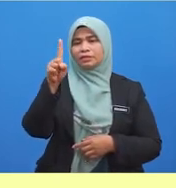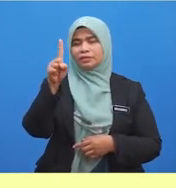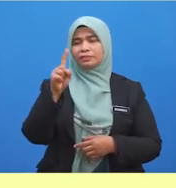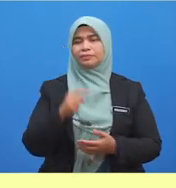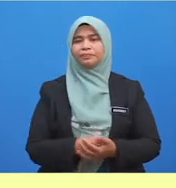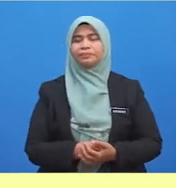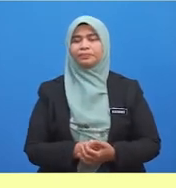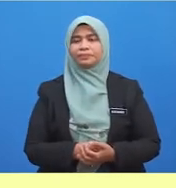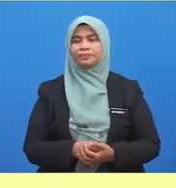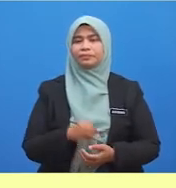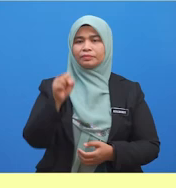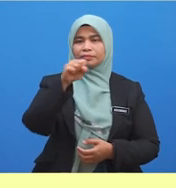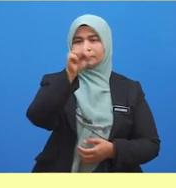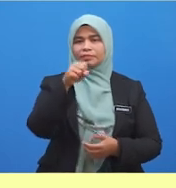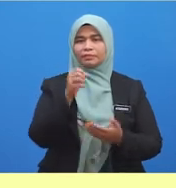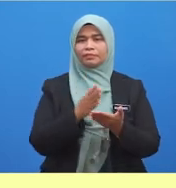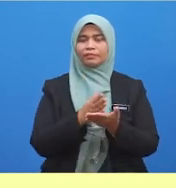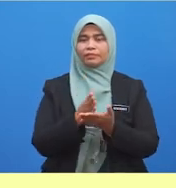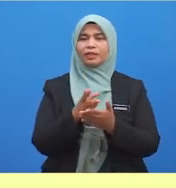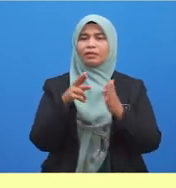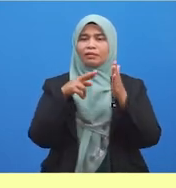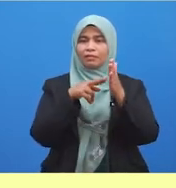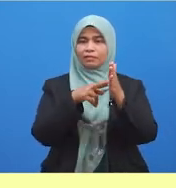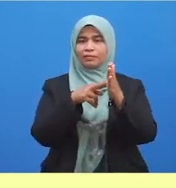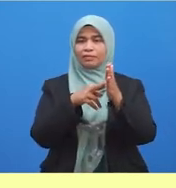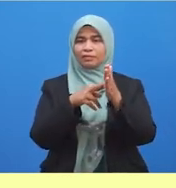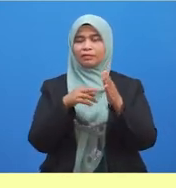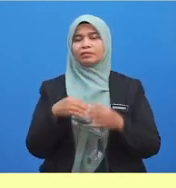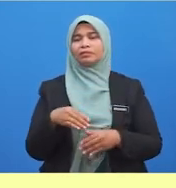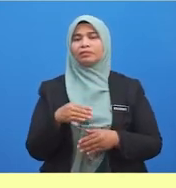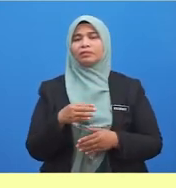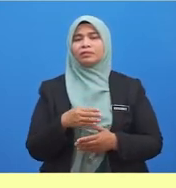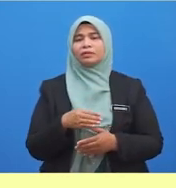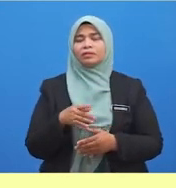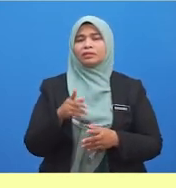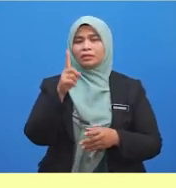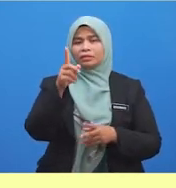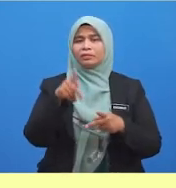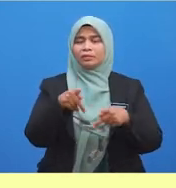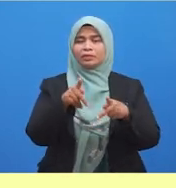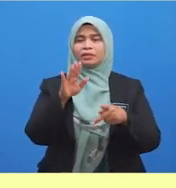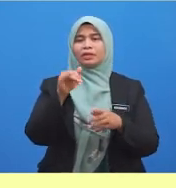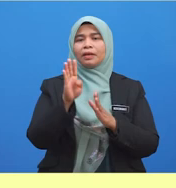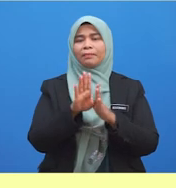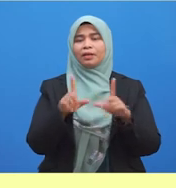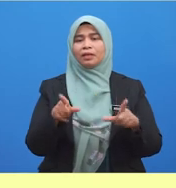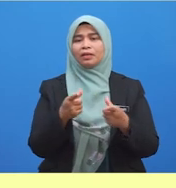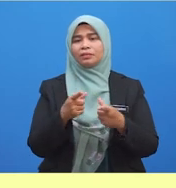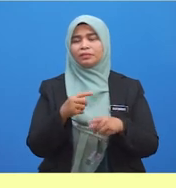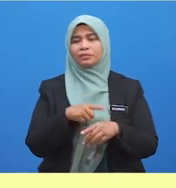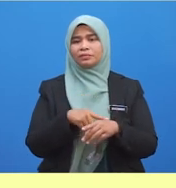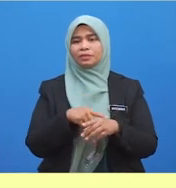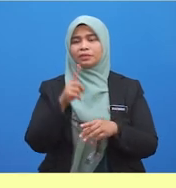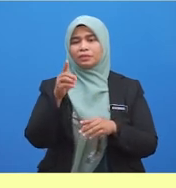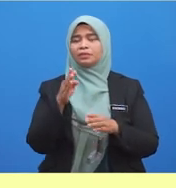Soalan seterusnya. Rajah menunjukkan satu proses yang berlaku semasa satu peringkat